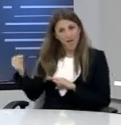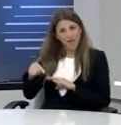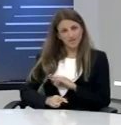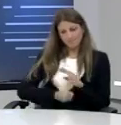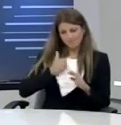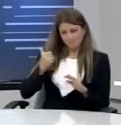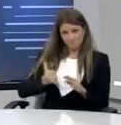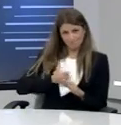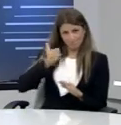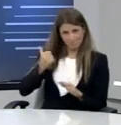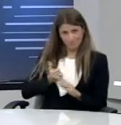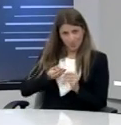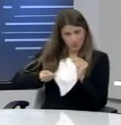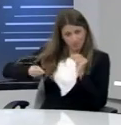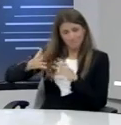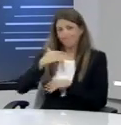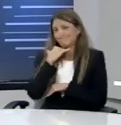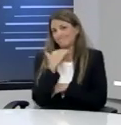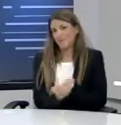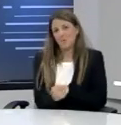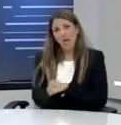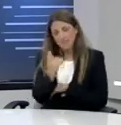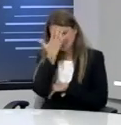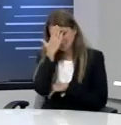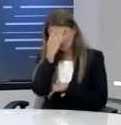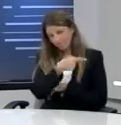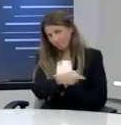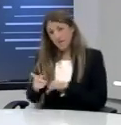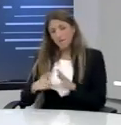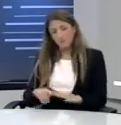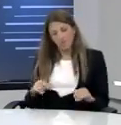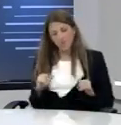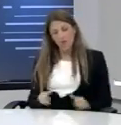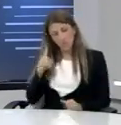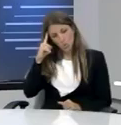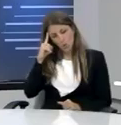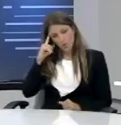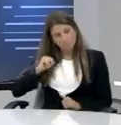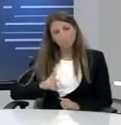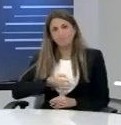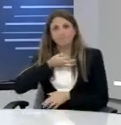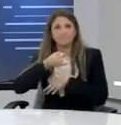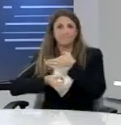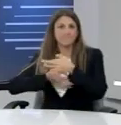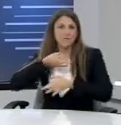για τον Αντετοκούμπο. Είναι υποκρισία αυτό που κάνετε. Τουλάχιστον να έχετε το θάρρος της γνώμης σας.